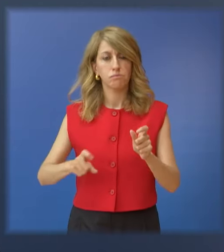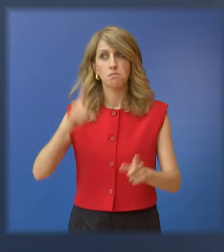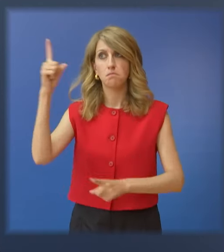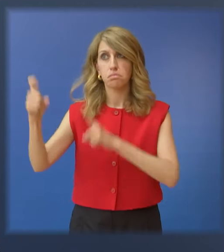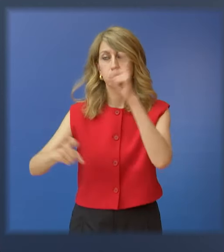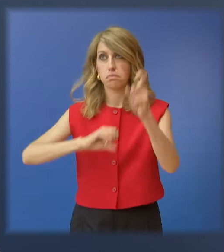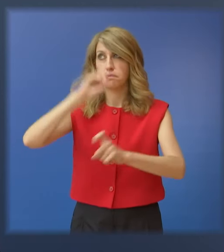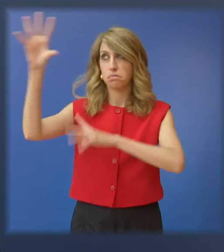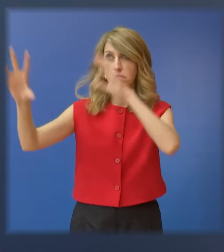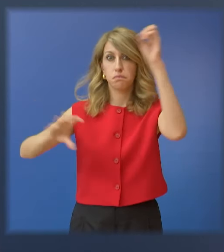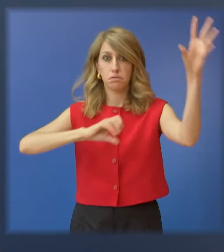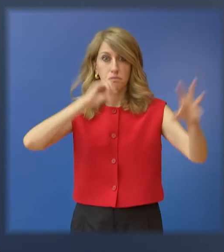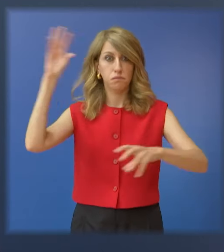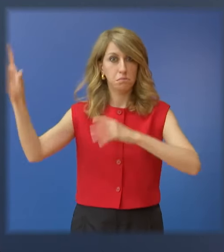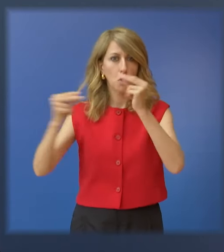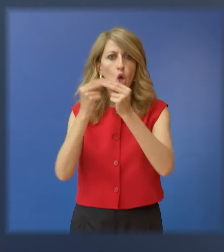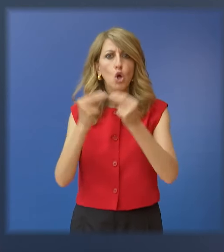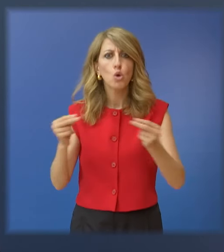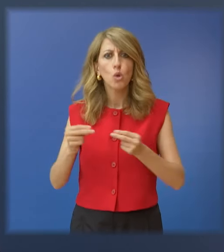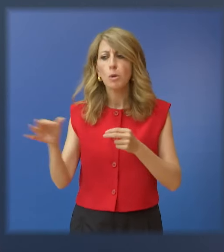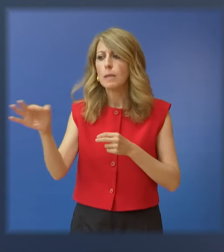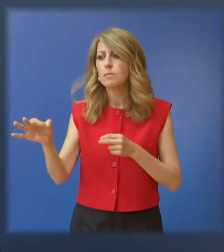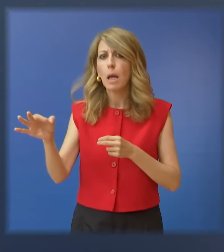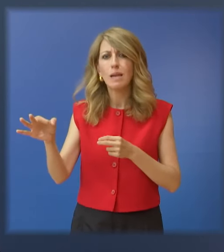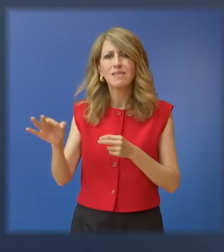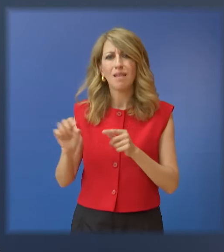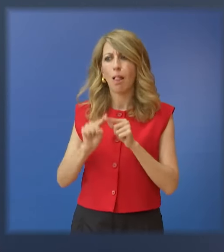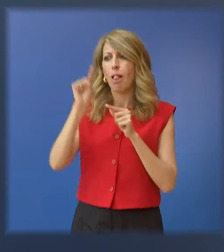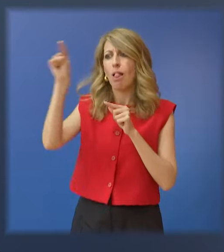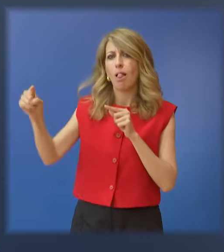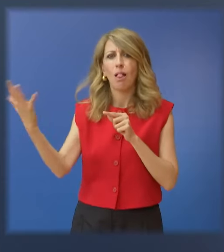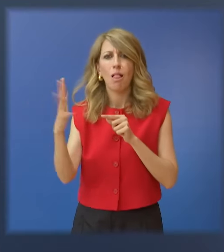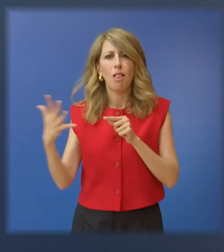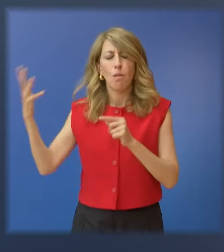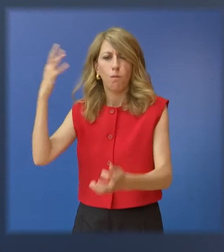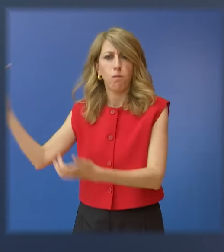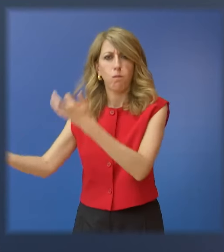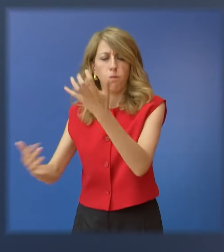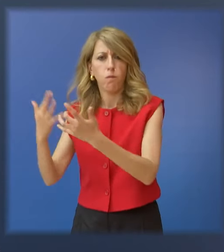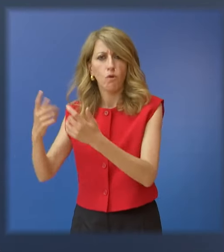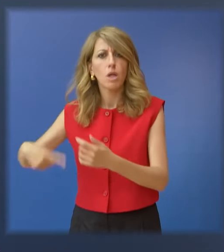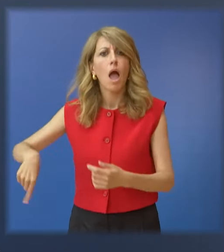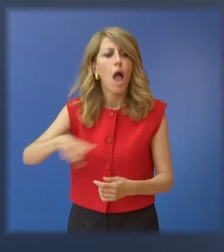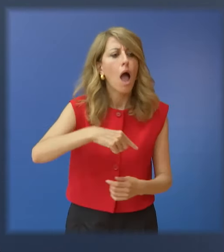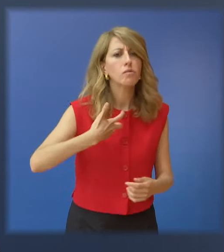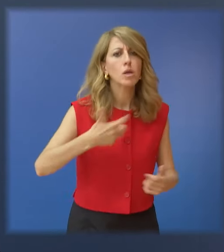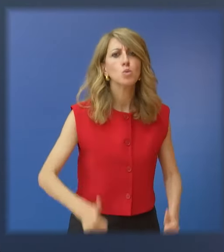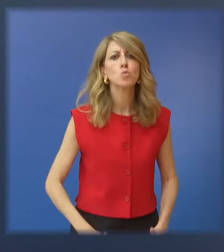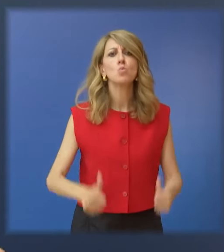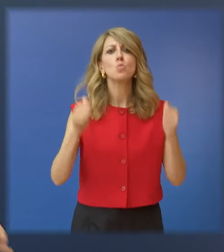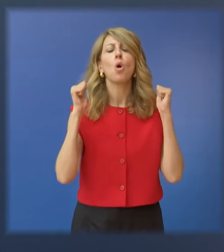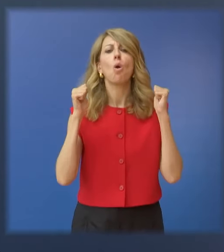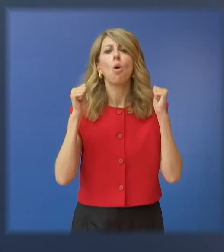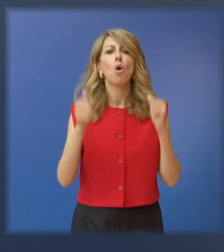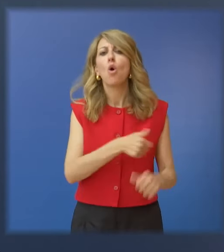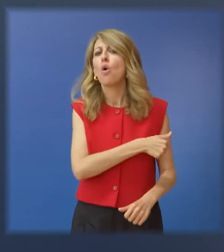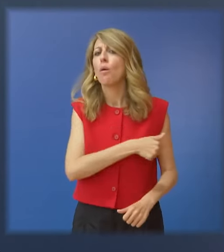από τις αρχές και βλέπουμε να κρατούνται άλλοι άνθρωποι που είχαν να κάνουνε με το με το πλήρωμα έχετε κάποια ενημέρωση έχει φύγει